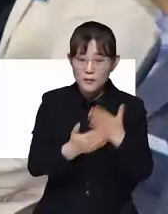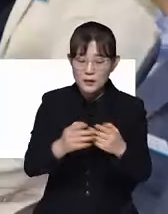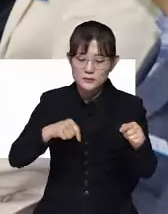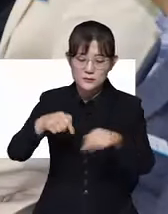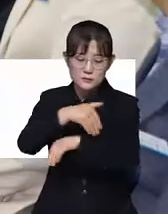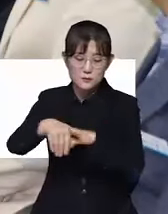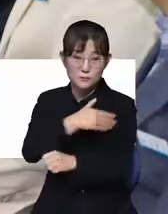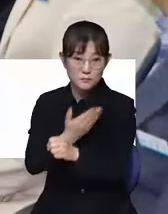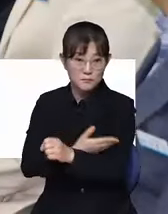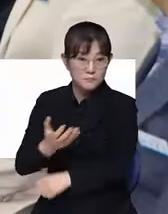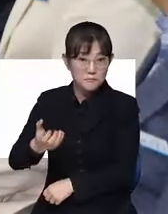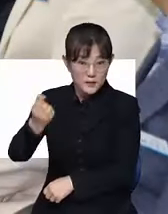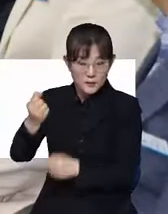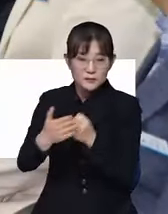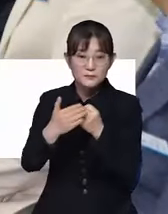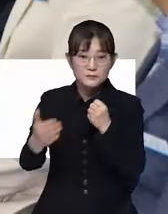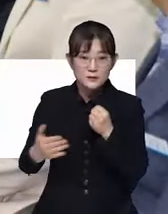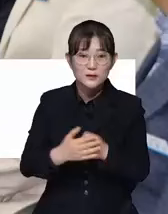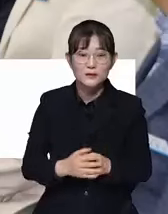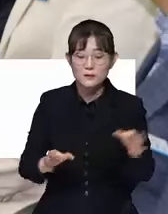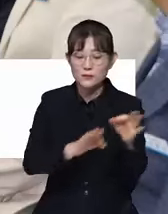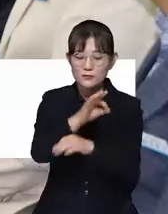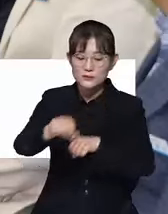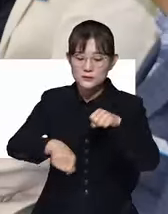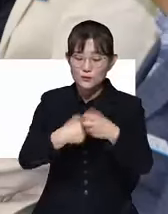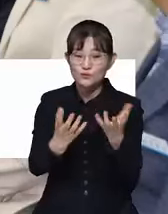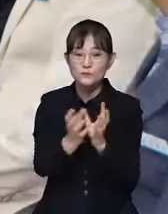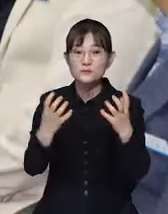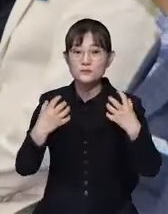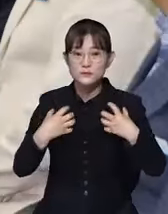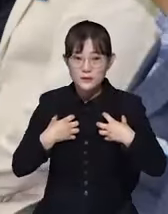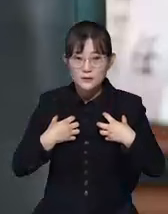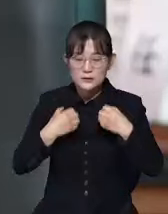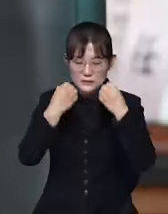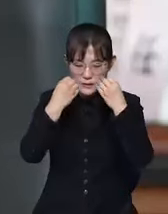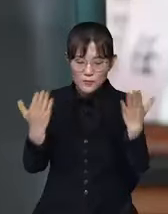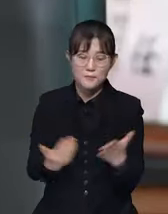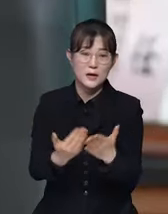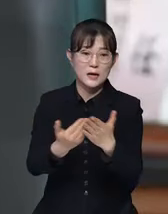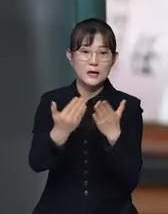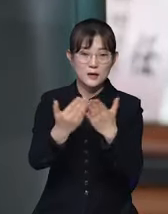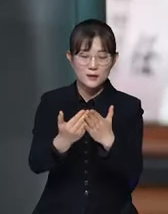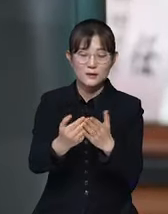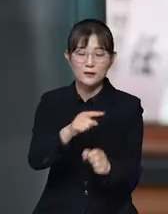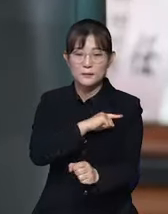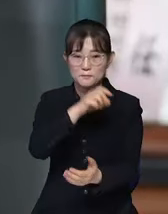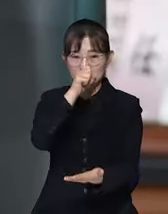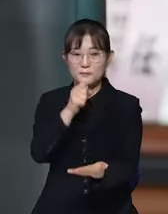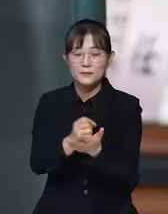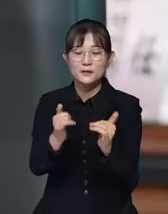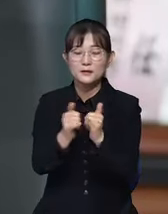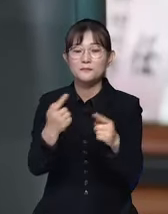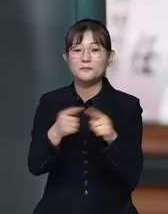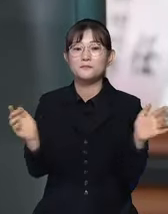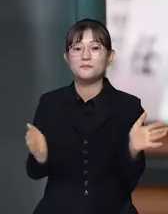영향도 가지고 있 광양만권 경제자유구역청에 새로운 도약을 이끌 적임자로